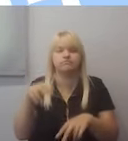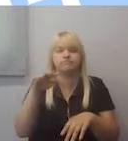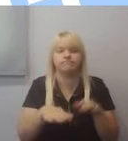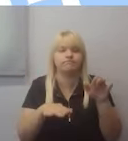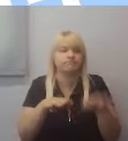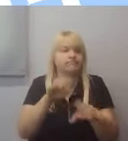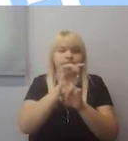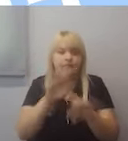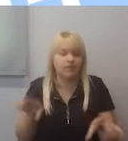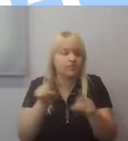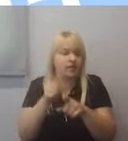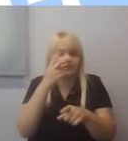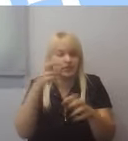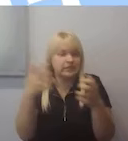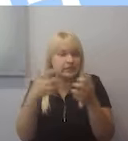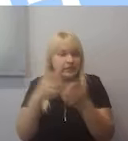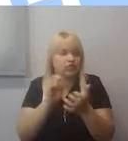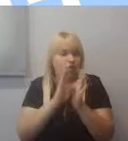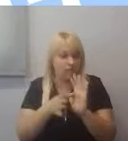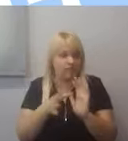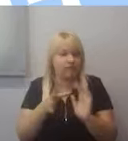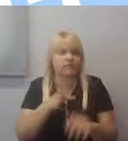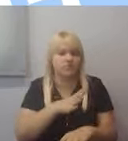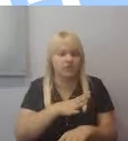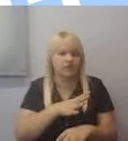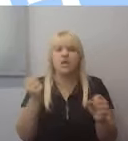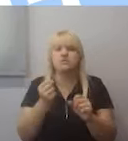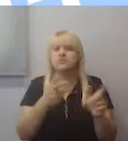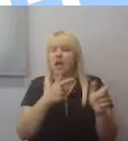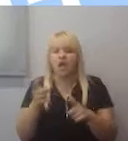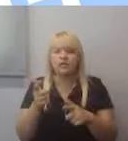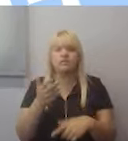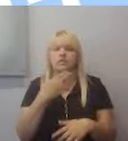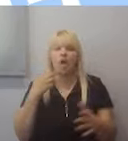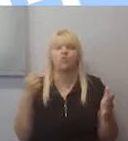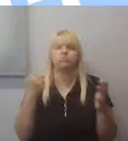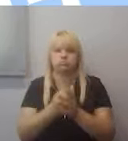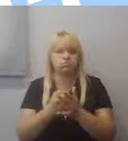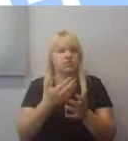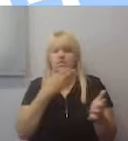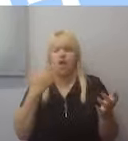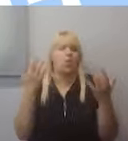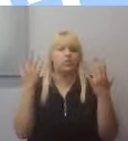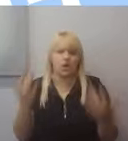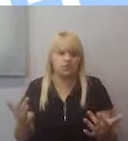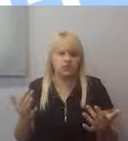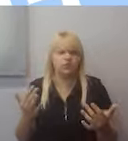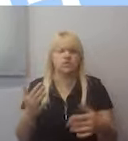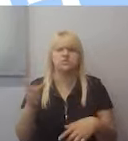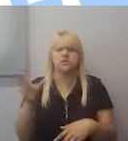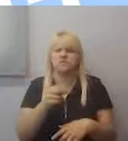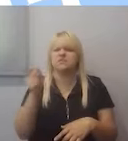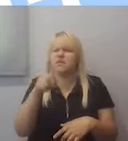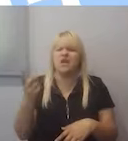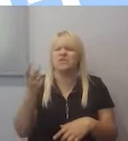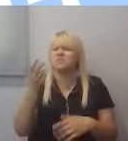līdz ar to es gribu teikt ka gatavība nav galapunkts tas nav rezultāts man visvairāk pēdējā laikā kaitina ka